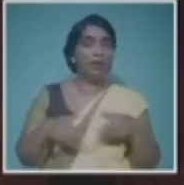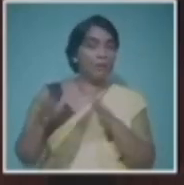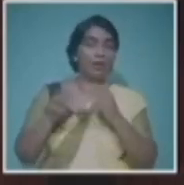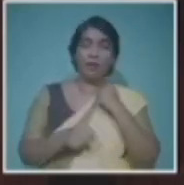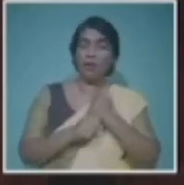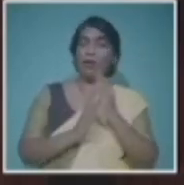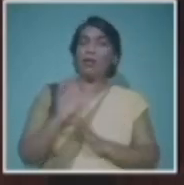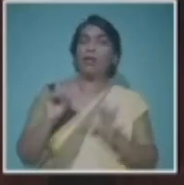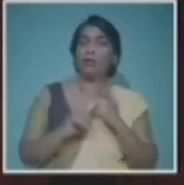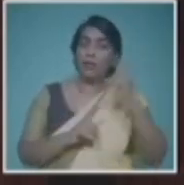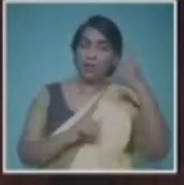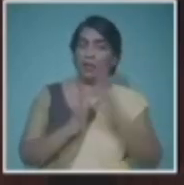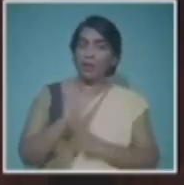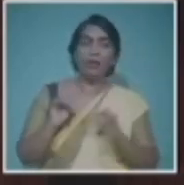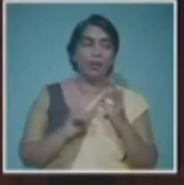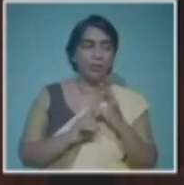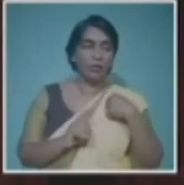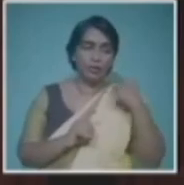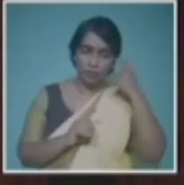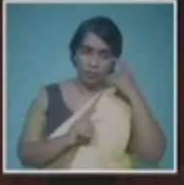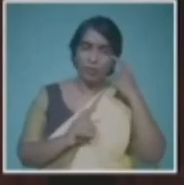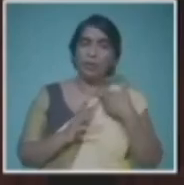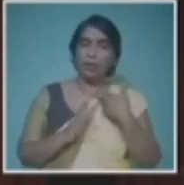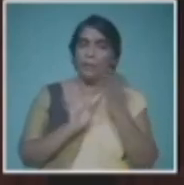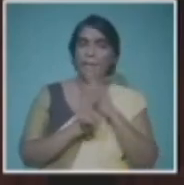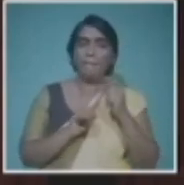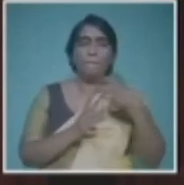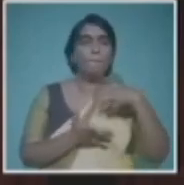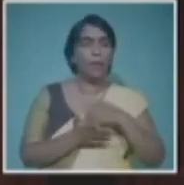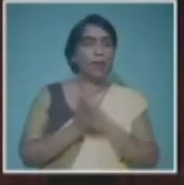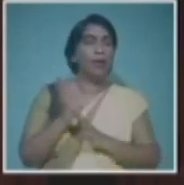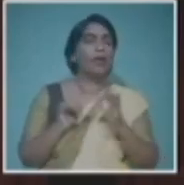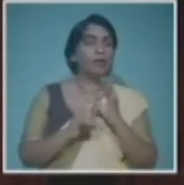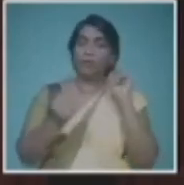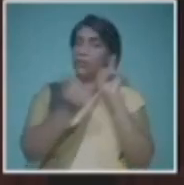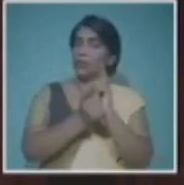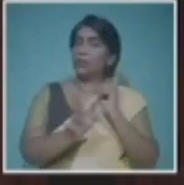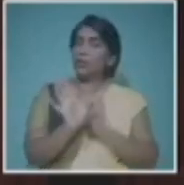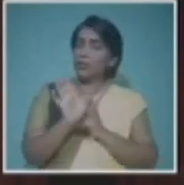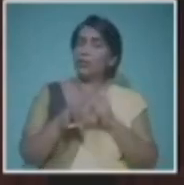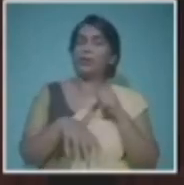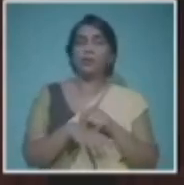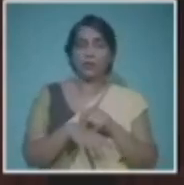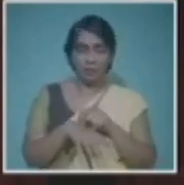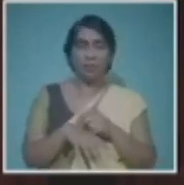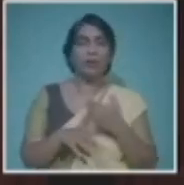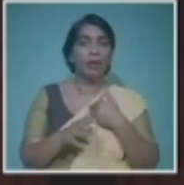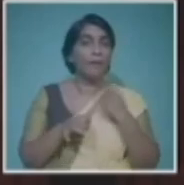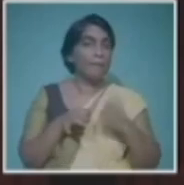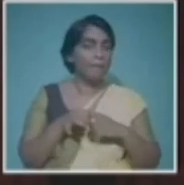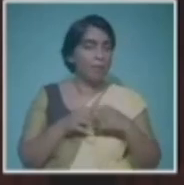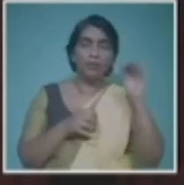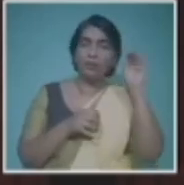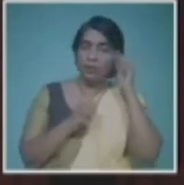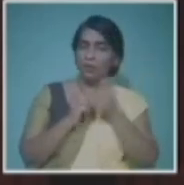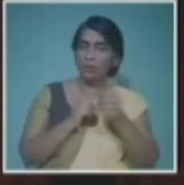රාජ්‍ය අමාත්‍යවරයා විදිහට නියෝජ්‍ය අමාත්‍යවරයා විදිහට අපිට මතකයි අපි දා පළාත් සභා මන්ත්‍රීවරු විදිහට ඔහු මුණ ගැහෙන්න ආපු හැම මොහොතකදීම අපේ ප්‍රශ්න වලට අහුම්කන්